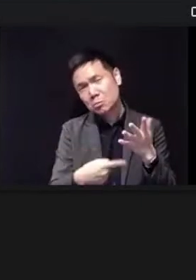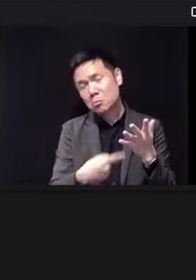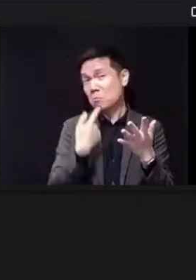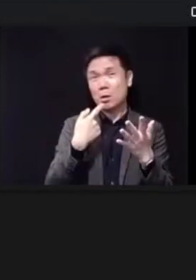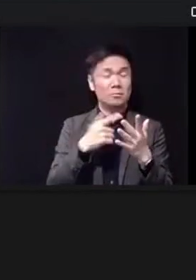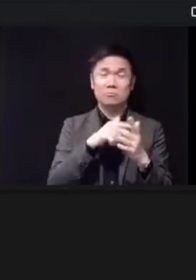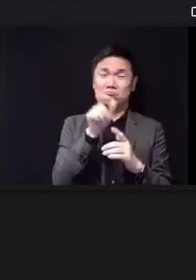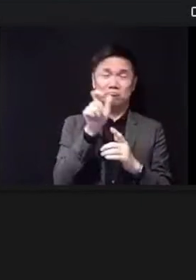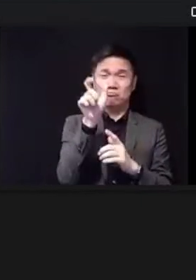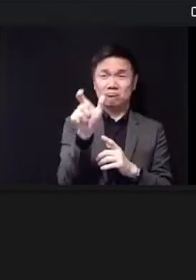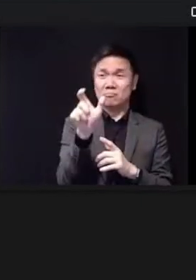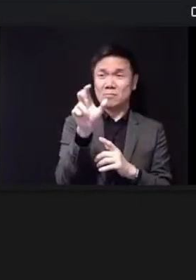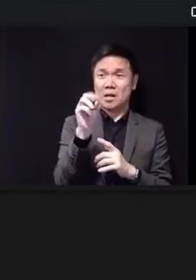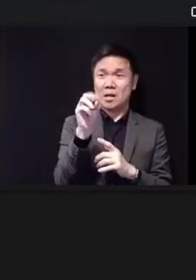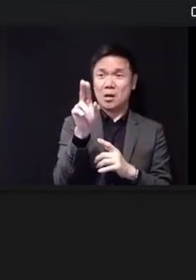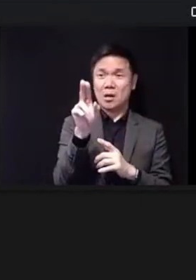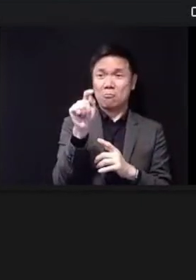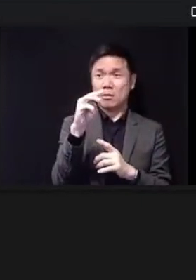поддержать.